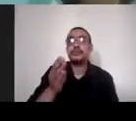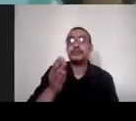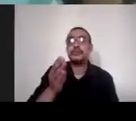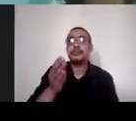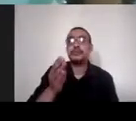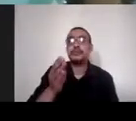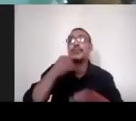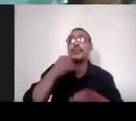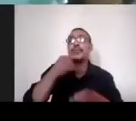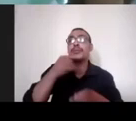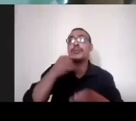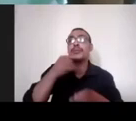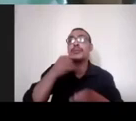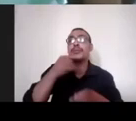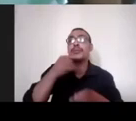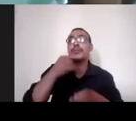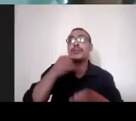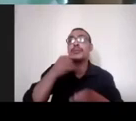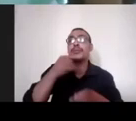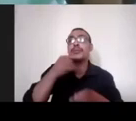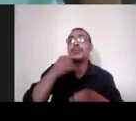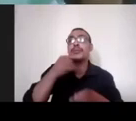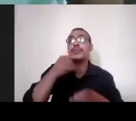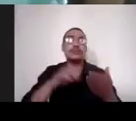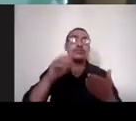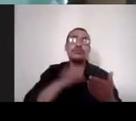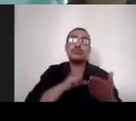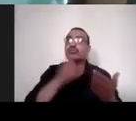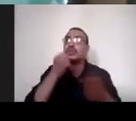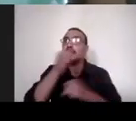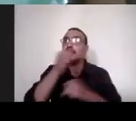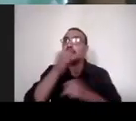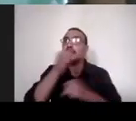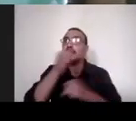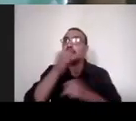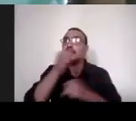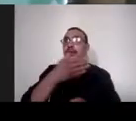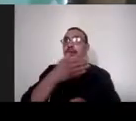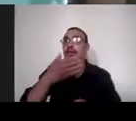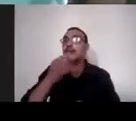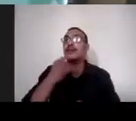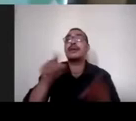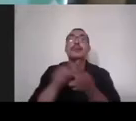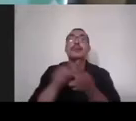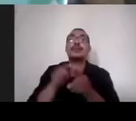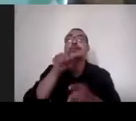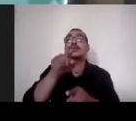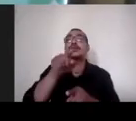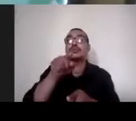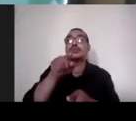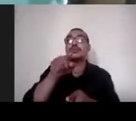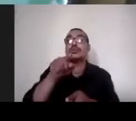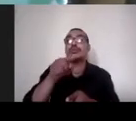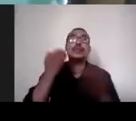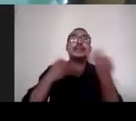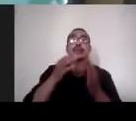इच्छा विपरीत यौन हिंसा के अरे यौनजन्य कार्यमा गर्न लागिरहेको छ भने पनि यो चाहिँ हिंसाको सङ्केत हो भनेर हामीले